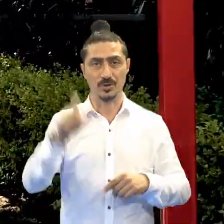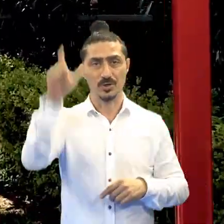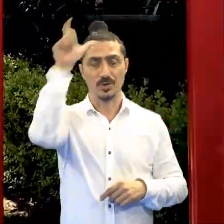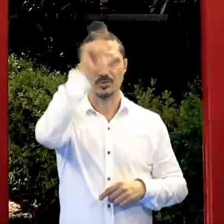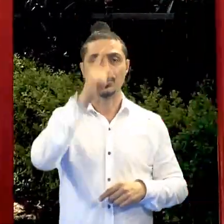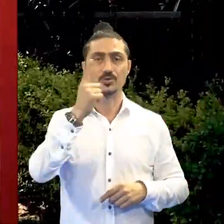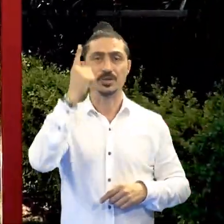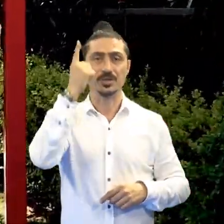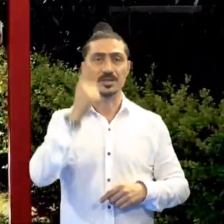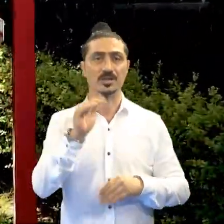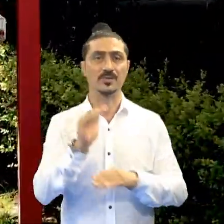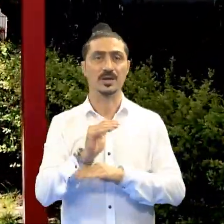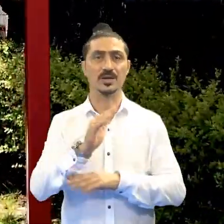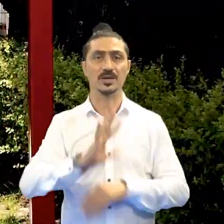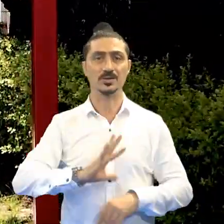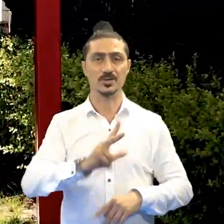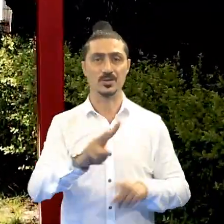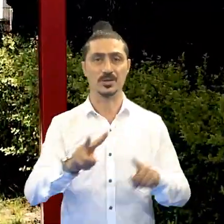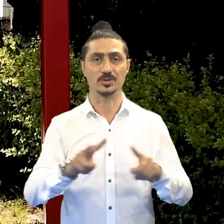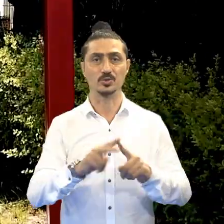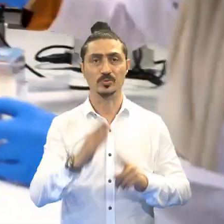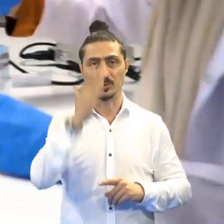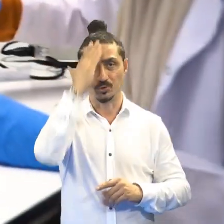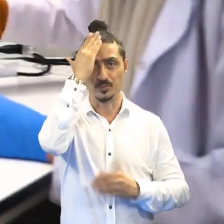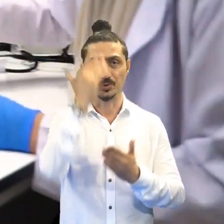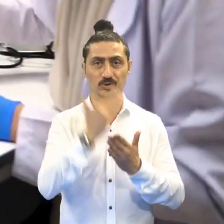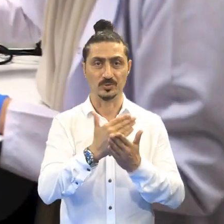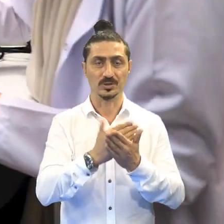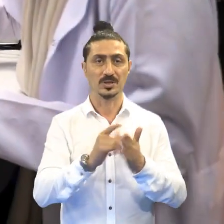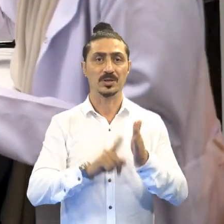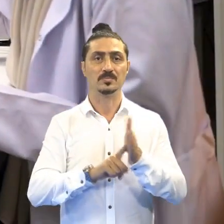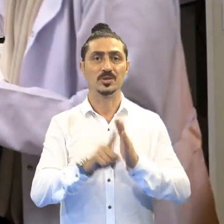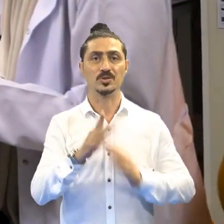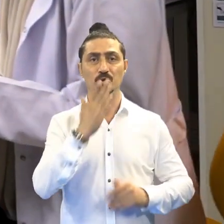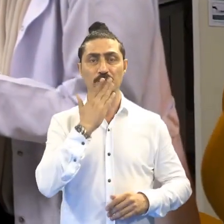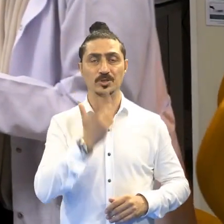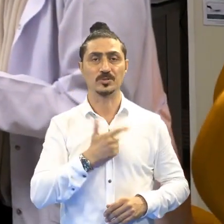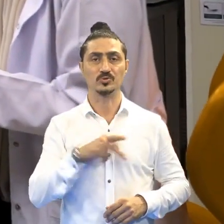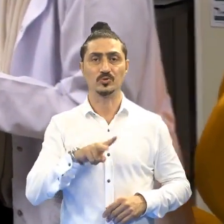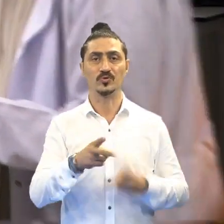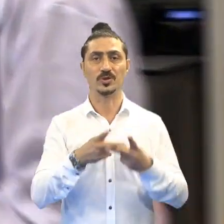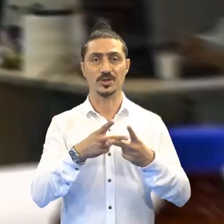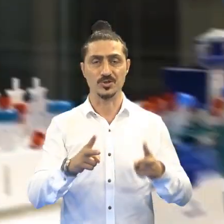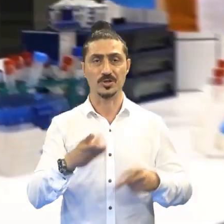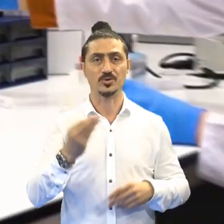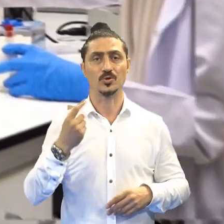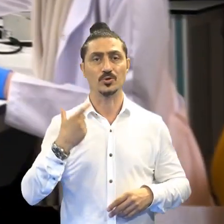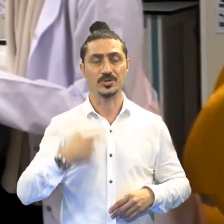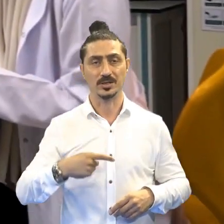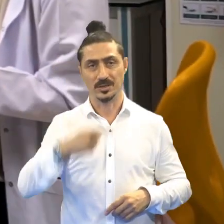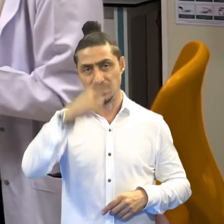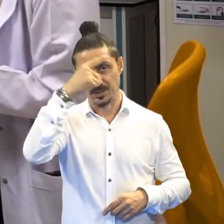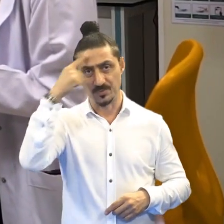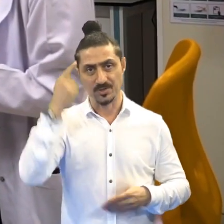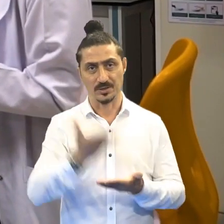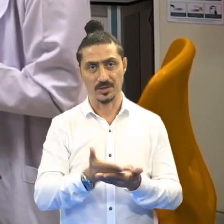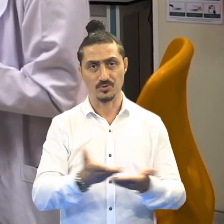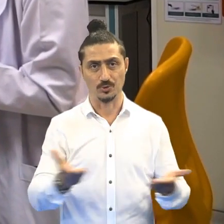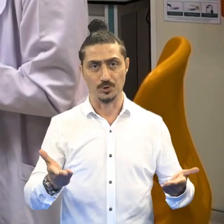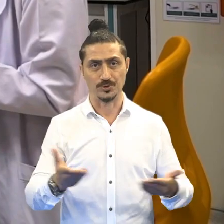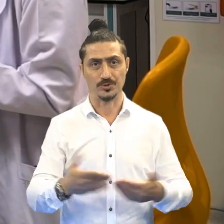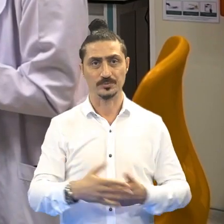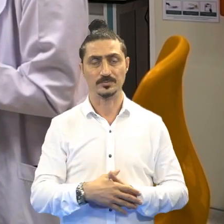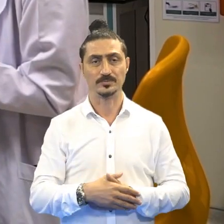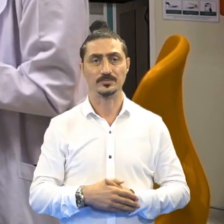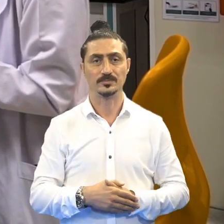buluşturuyoruz. Türkiye'de ilk kez hayata geçirilen Nörobilim Onur programıyla başarılı öğrencilerimizin ufkunu açacak çok özel